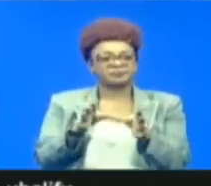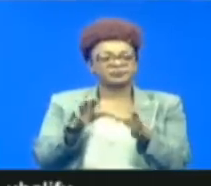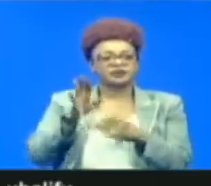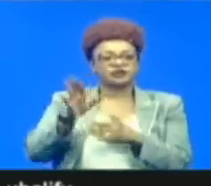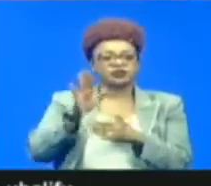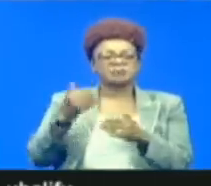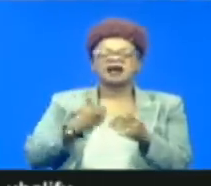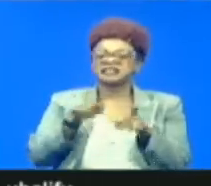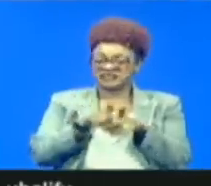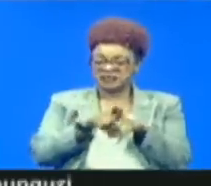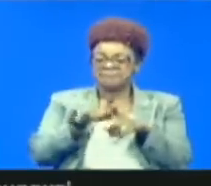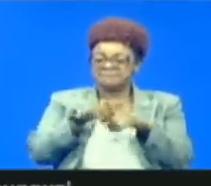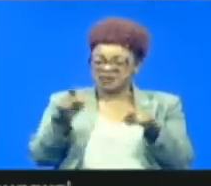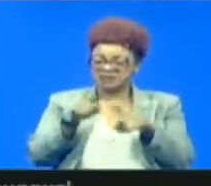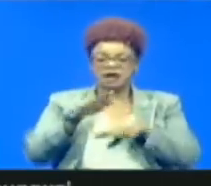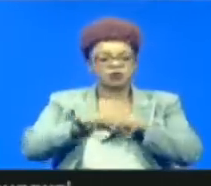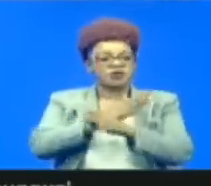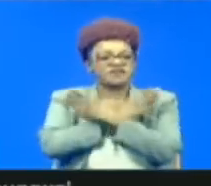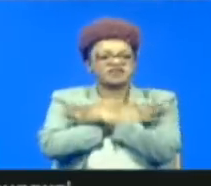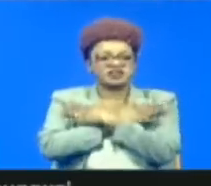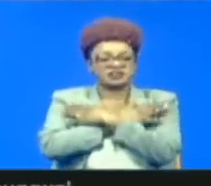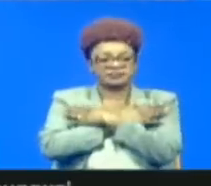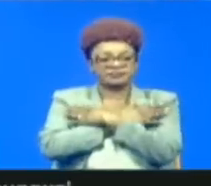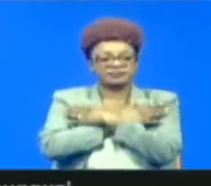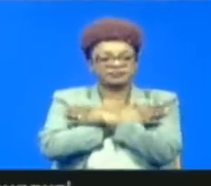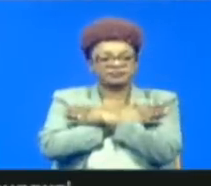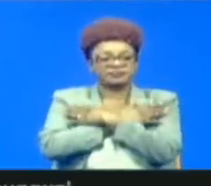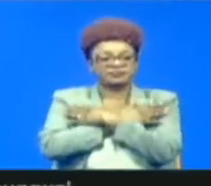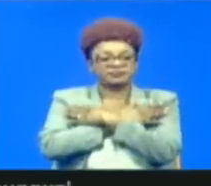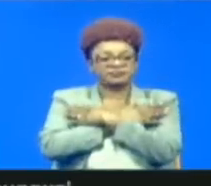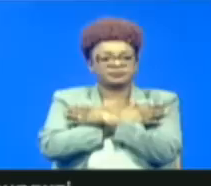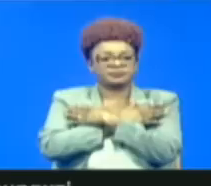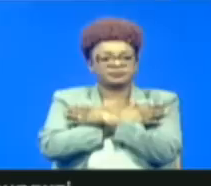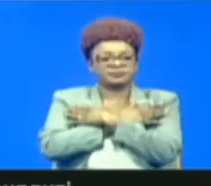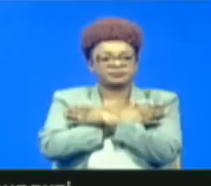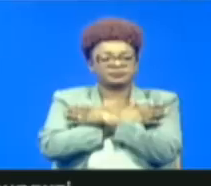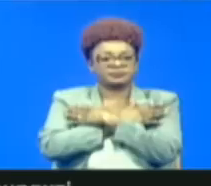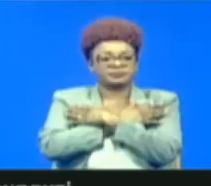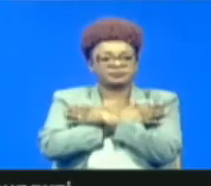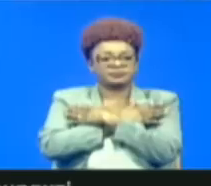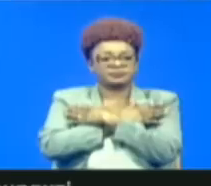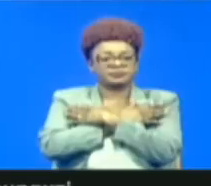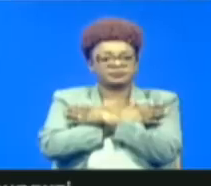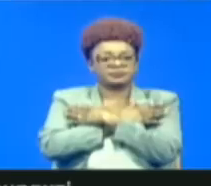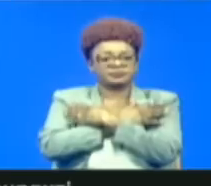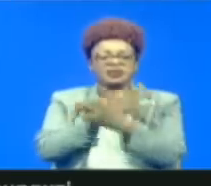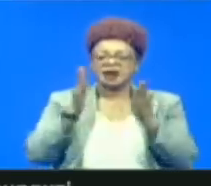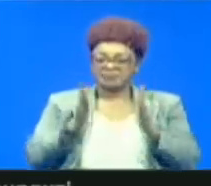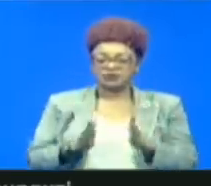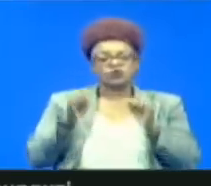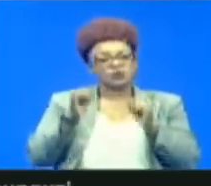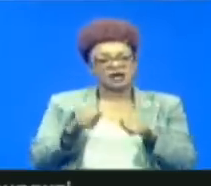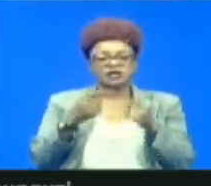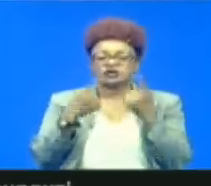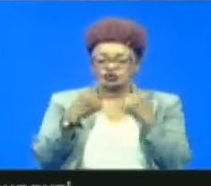a friend. Yeah. Still a friend. Yeah, somebody who can you can talk to her when you have